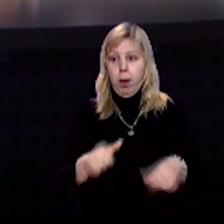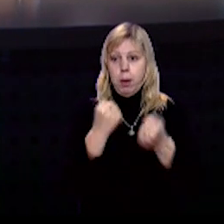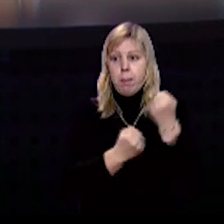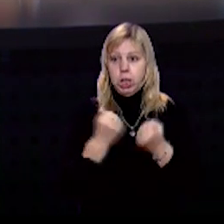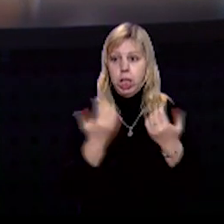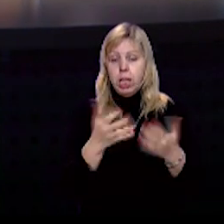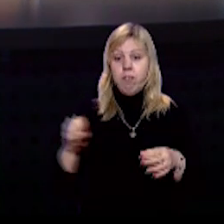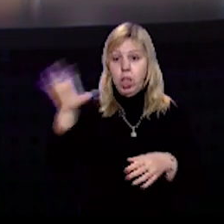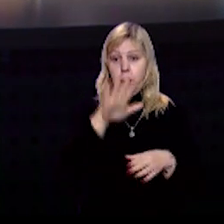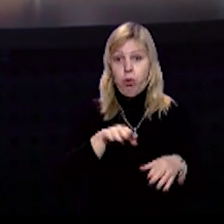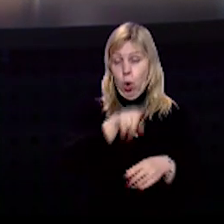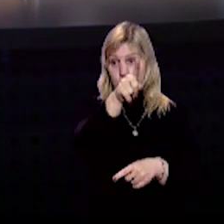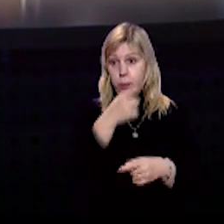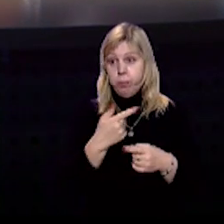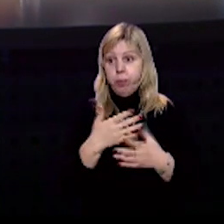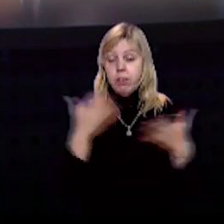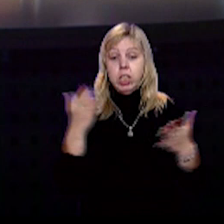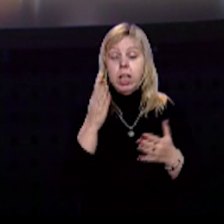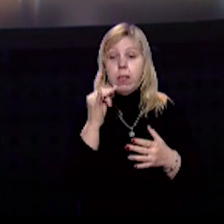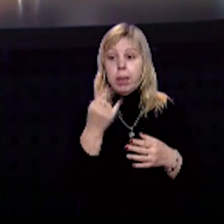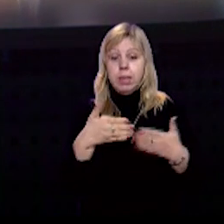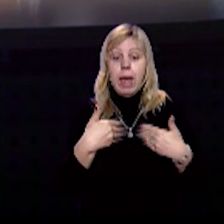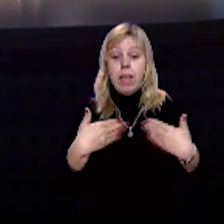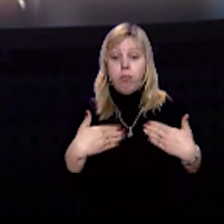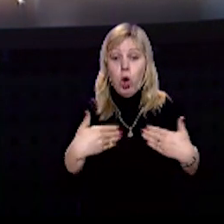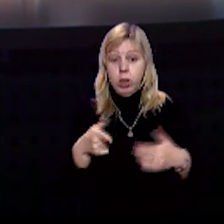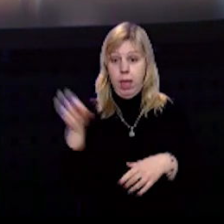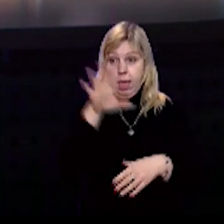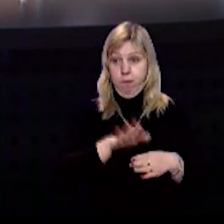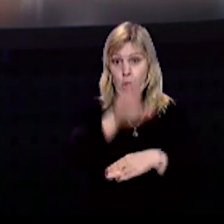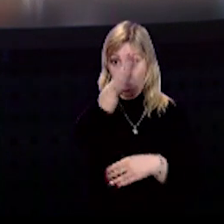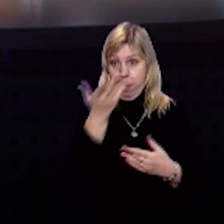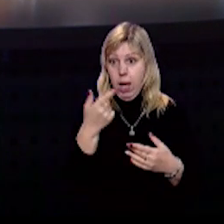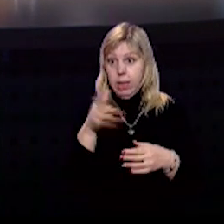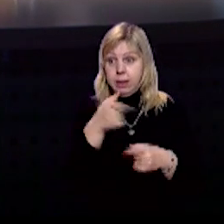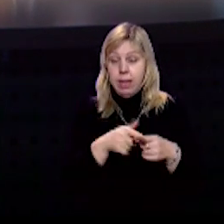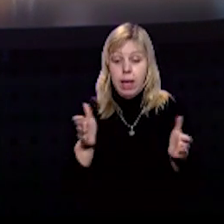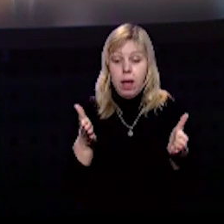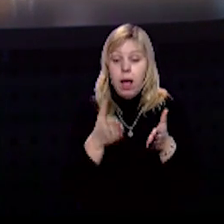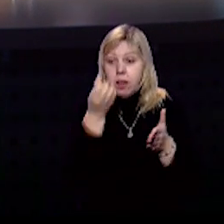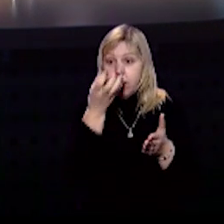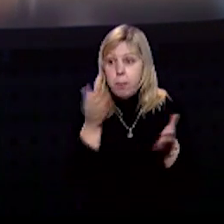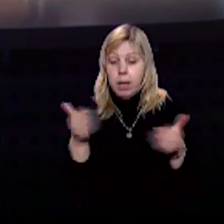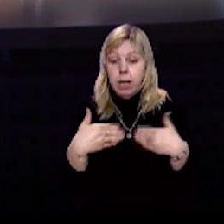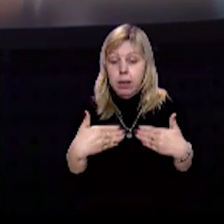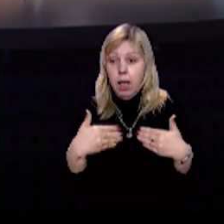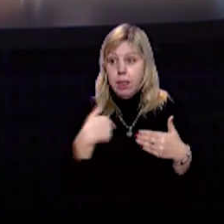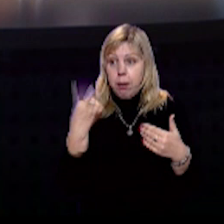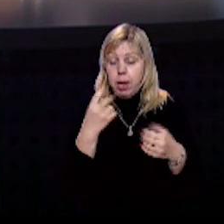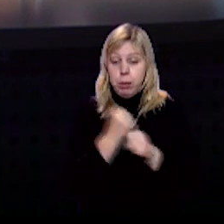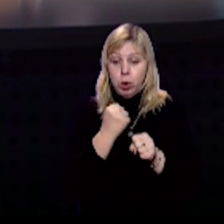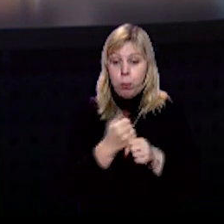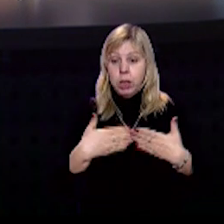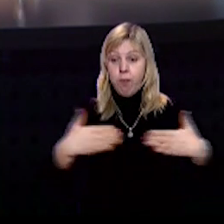машини, які в Європу. В принципі, Вишня Німецька – це ворота в Європу. Ну це навіть не ворота, це така каліточка, я би назвав, маленька. А нам треба